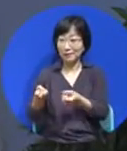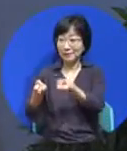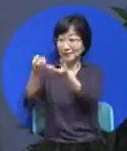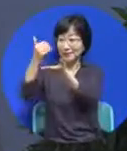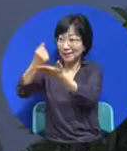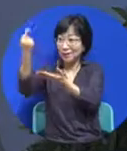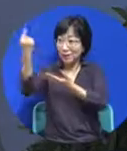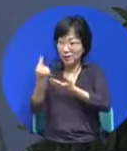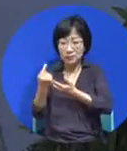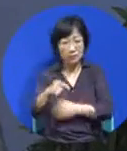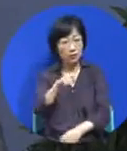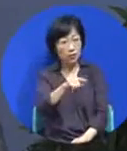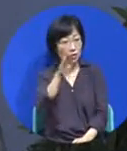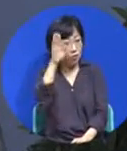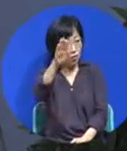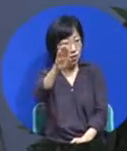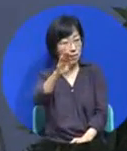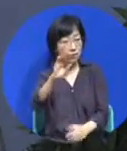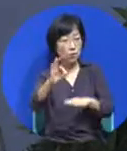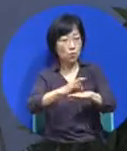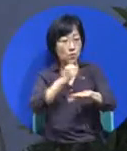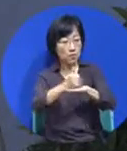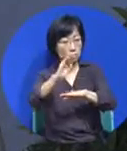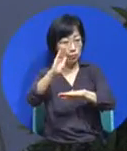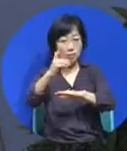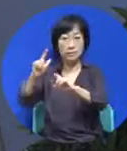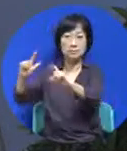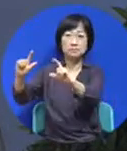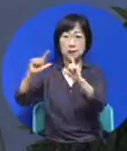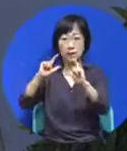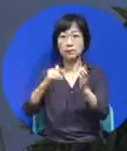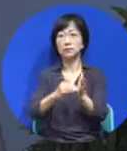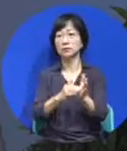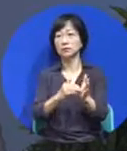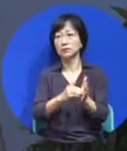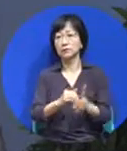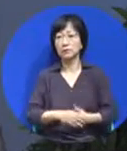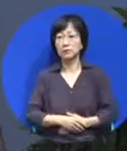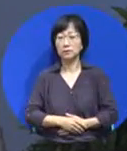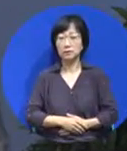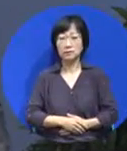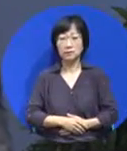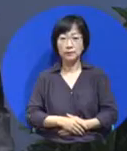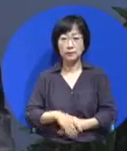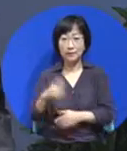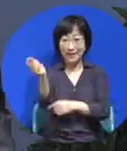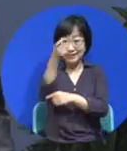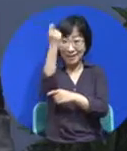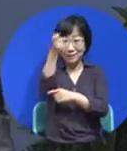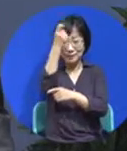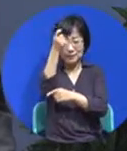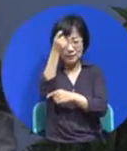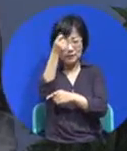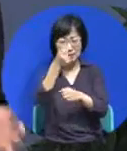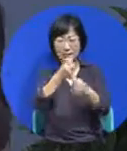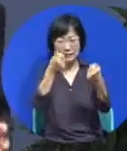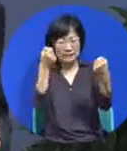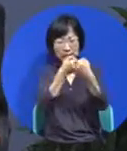was a shepherd, it wasn't that he had special prayer topics. It was the priest that came to him and anointed him as the king. 다윗은 싸우기 위해서 간 거